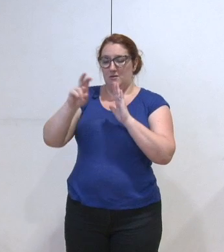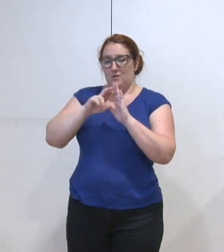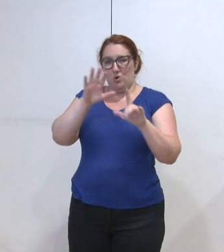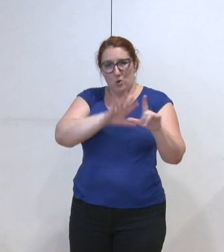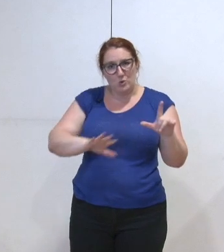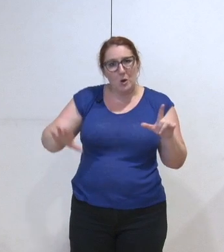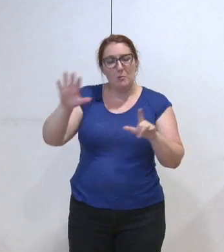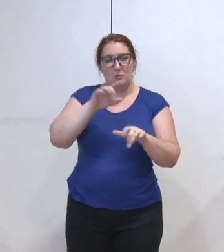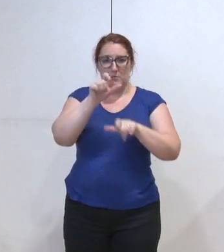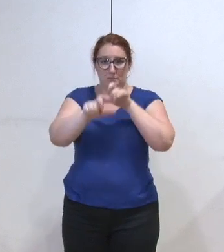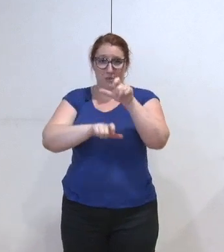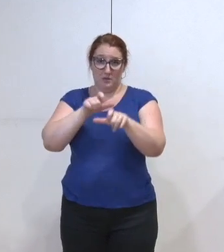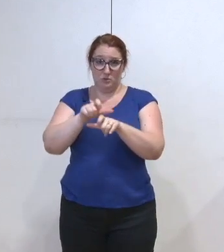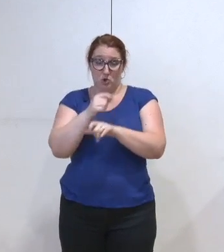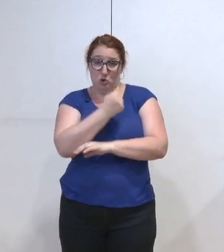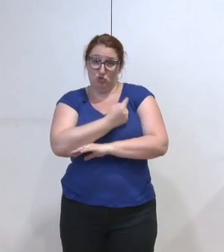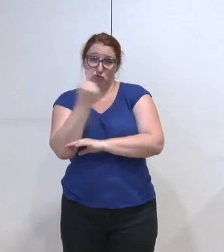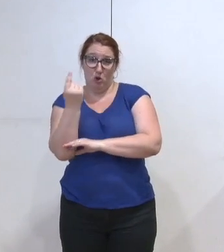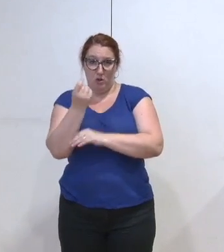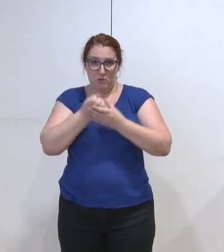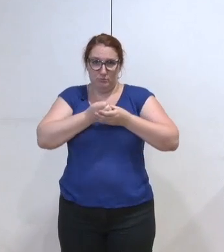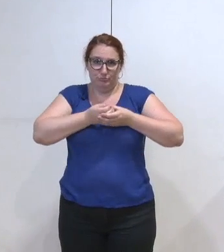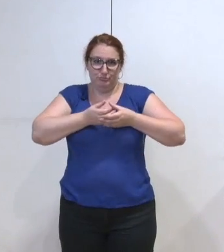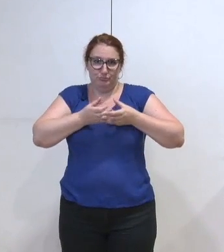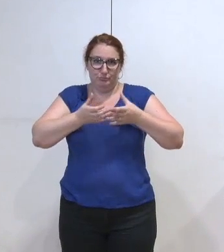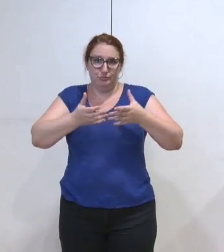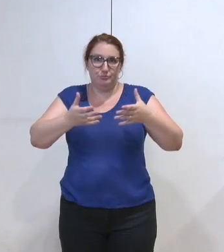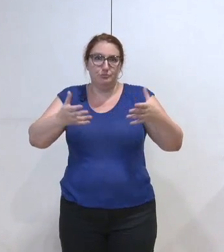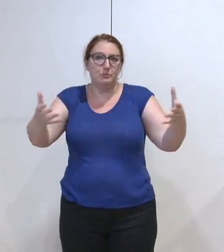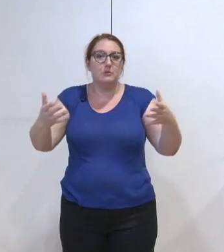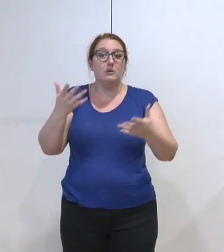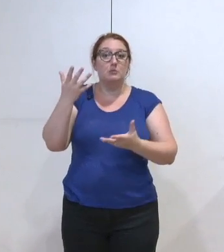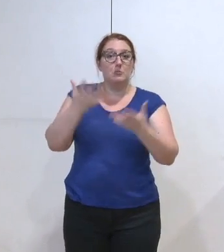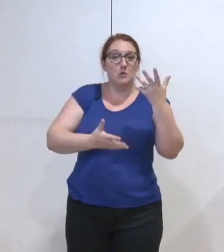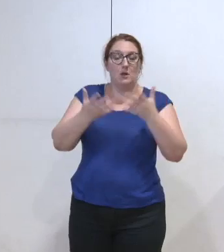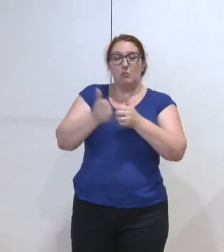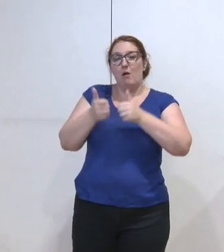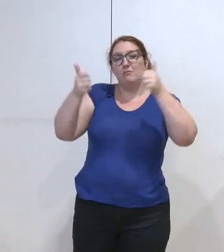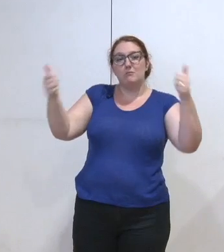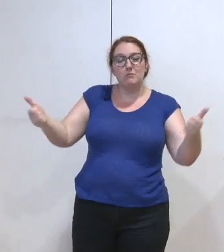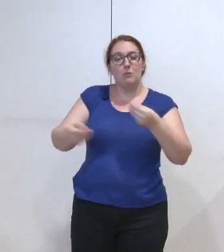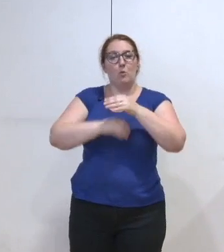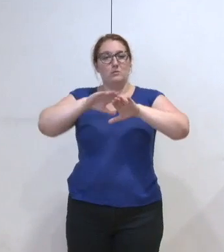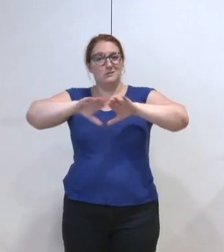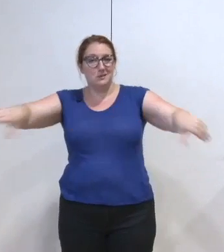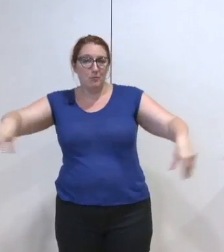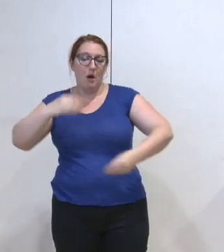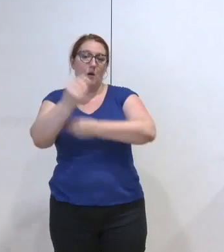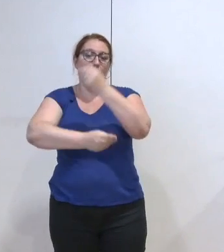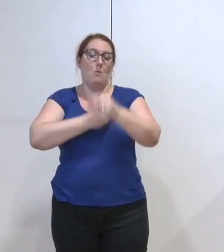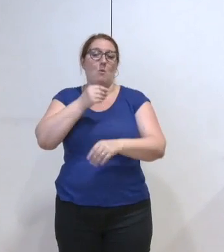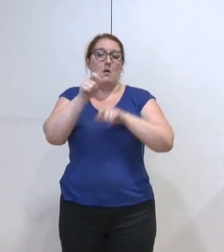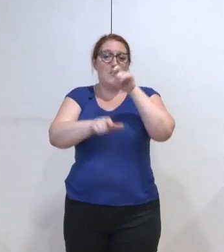d'une personne ceci peut être lié à de la décohabitation de la séparation du vieillissement également de